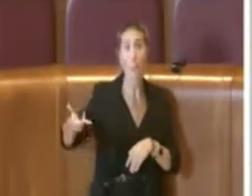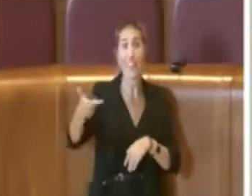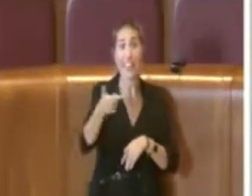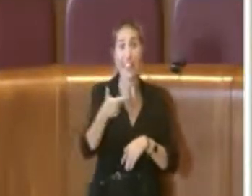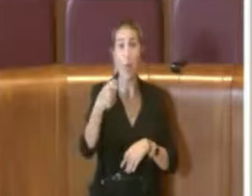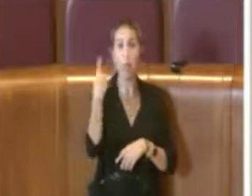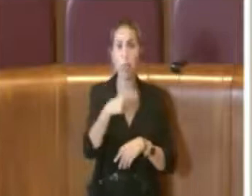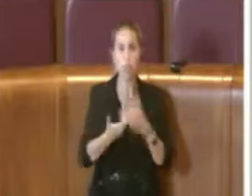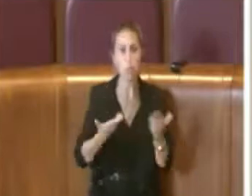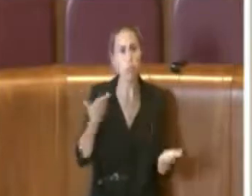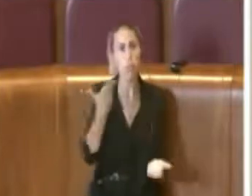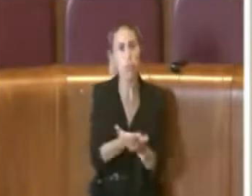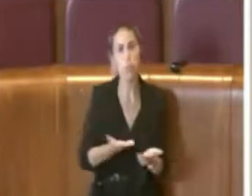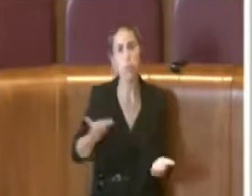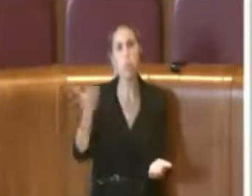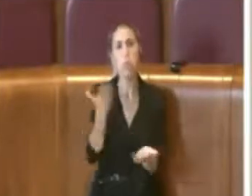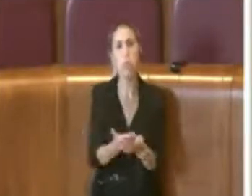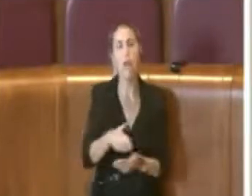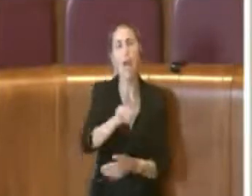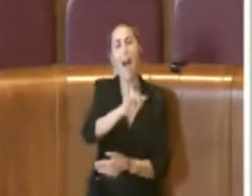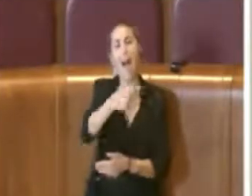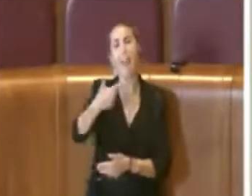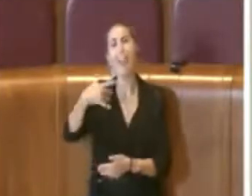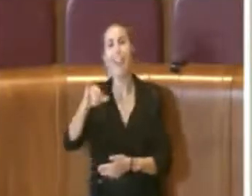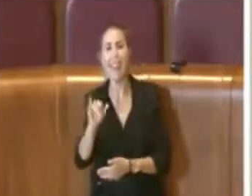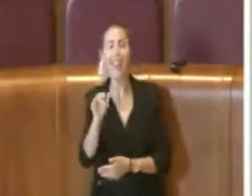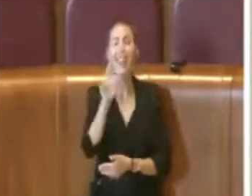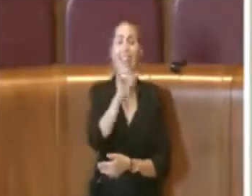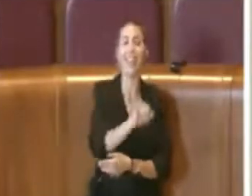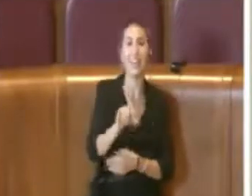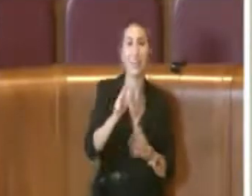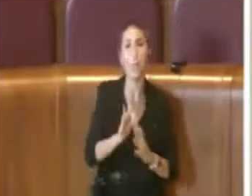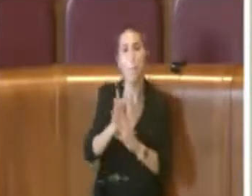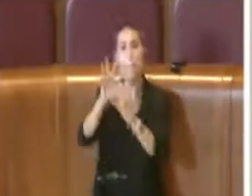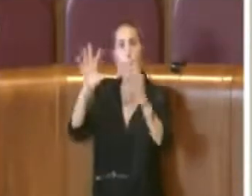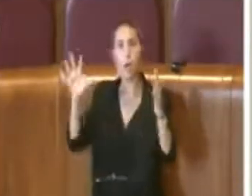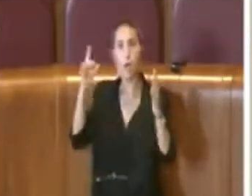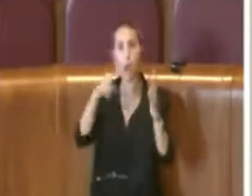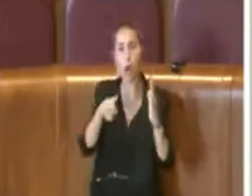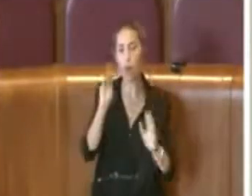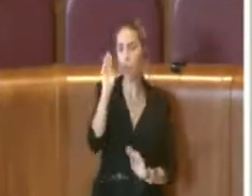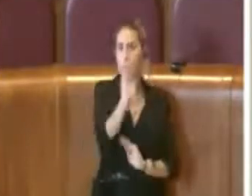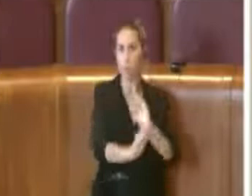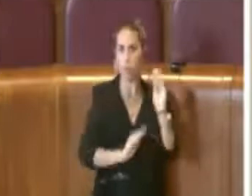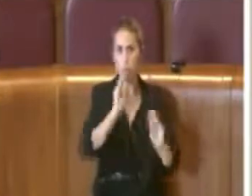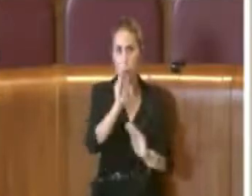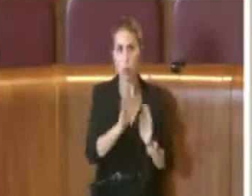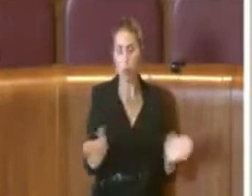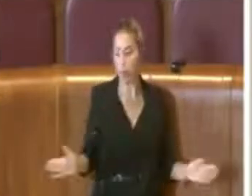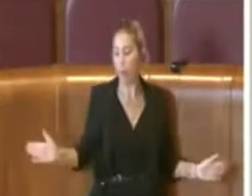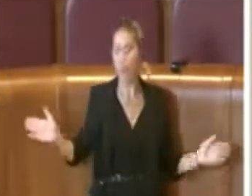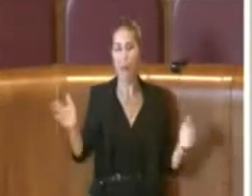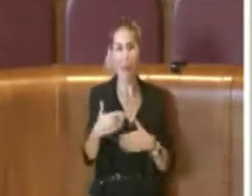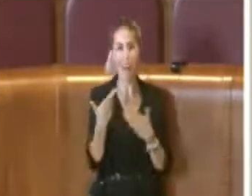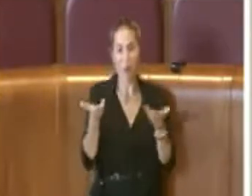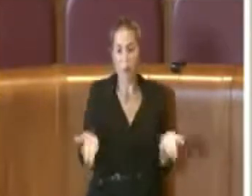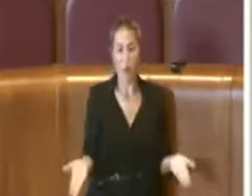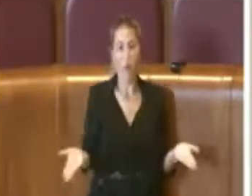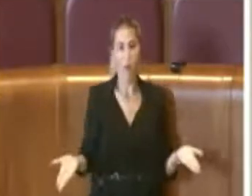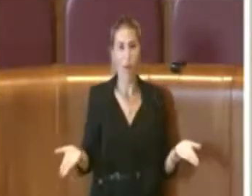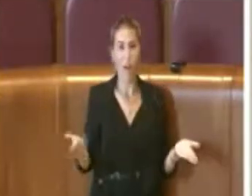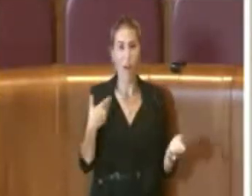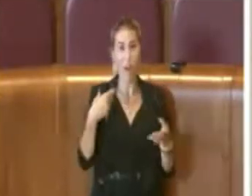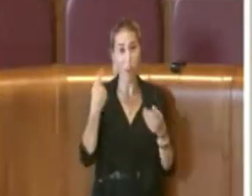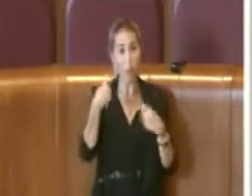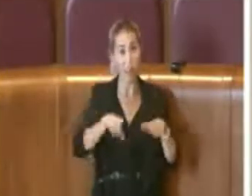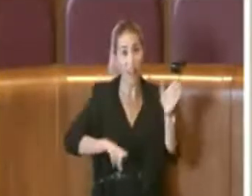hanno presentato degli atti di indirizzo a maggioranza richiedendo appunto all'Assemblea Capitolina di arrivare a